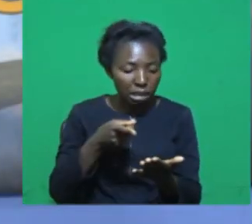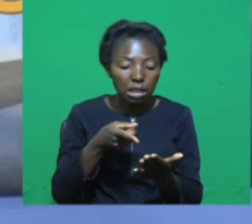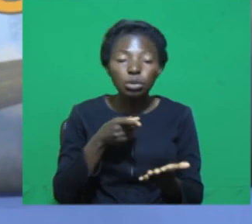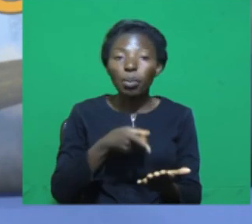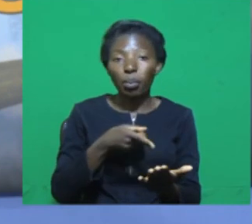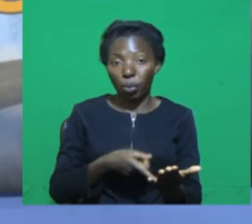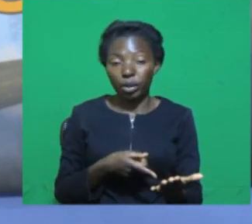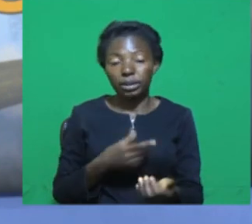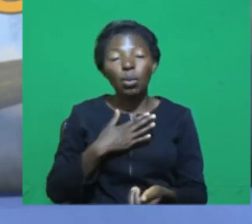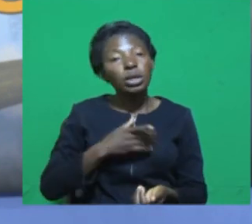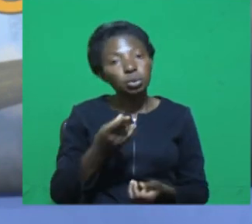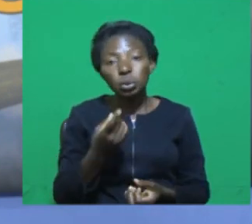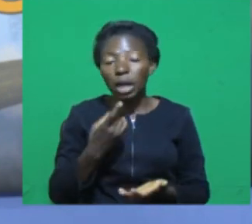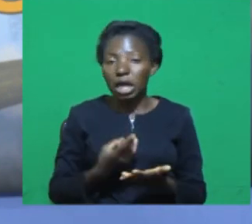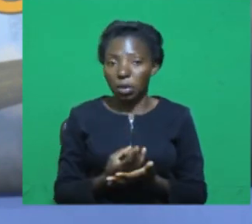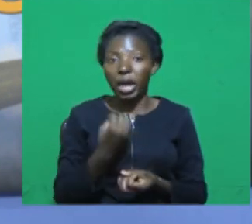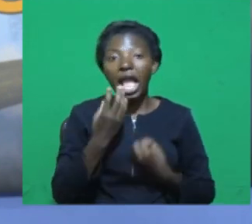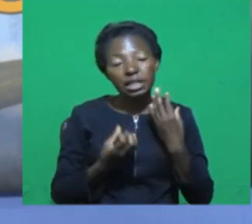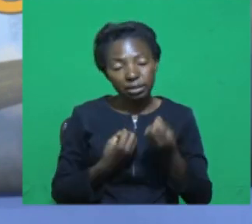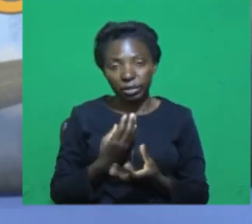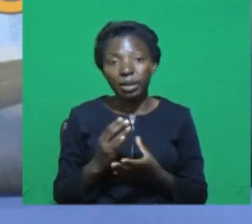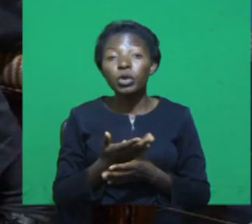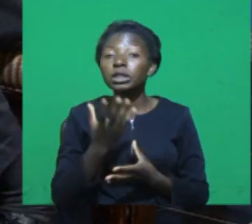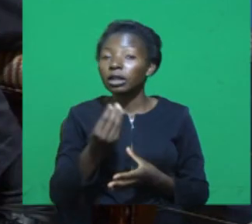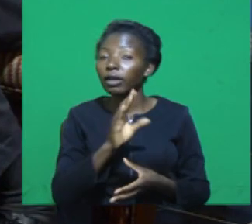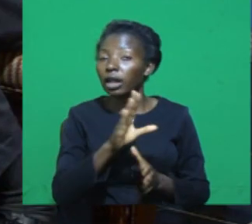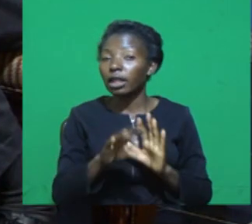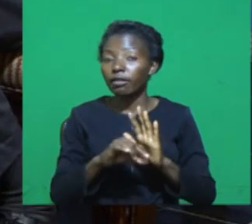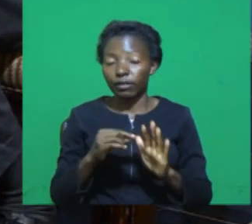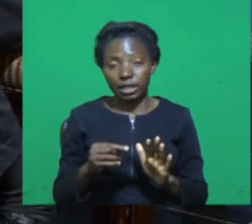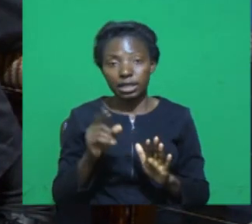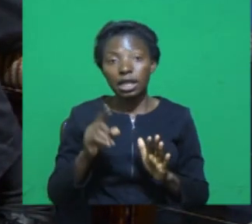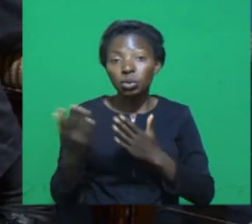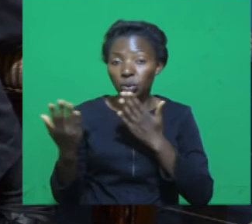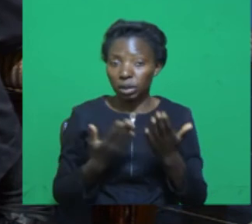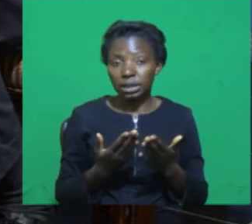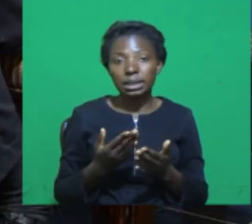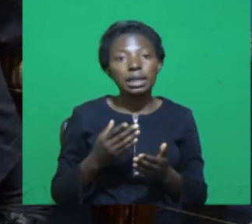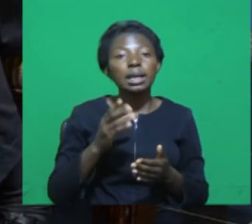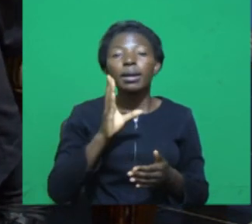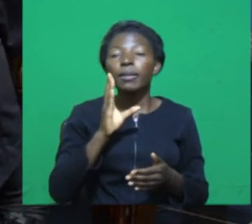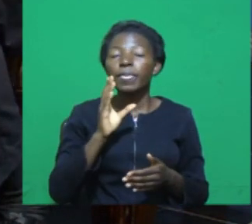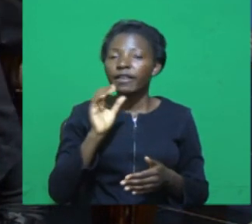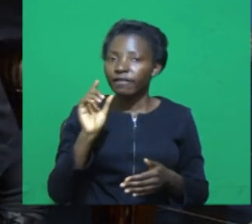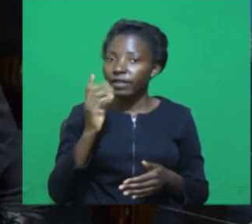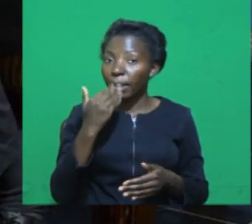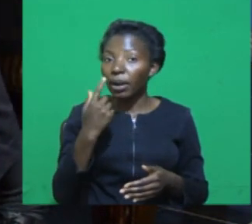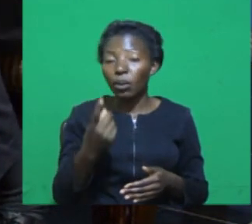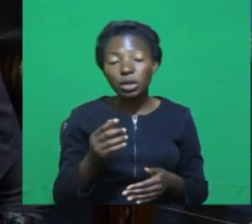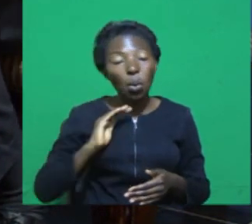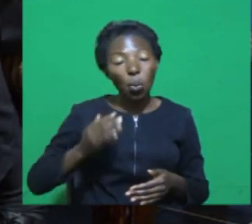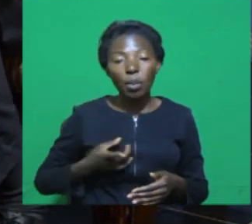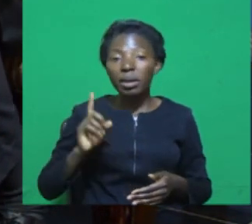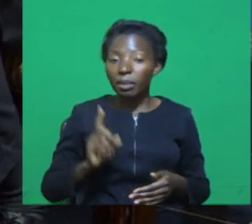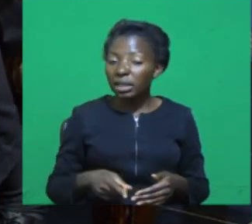pastor. Ndoda kuti muzondibatsira because pane imwe ndima yandichati muverenge. Ndanyora kuti vashonge nguo dzakafanira vanhukadzi